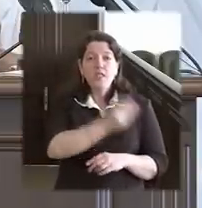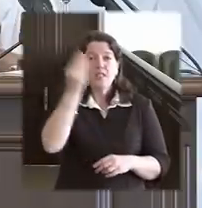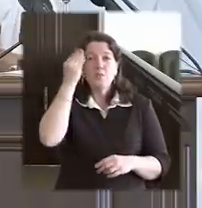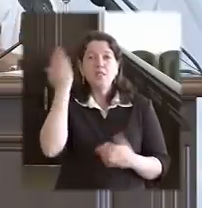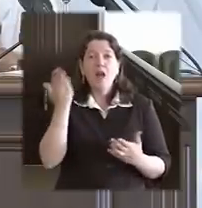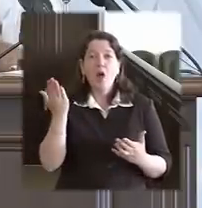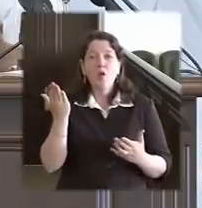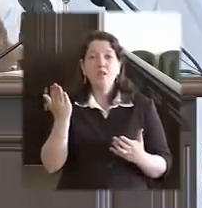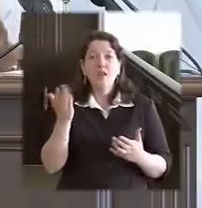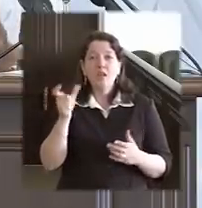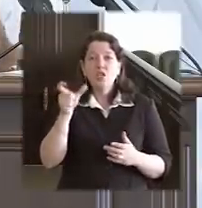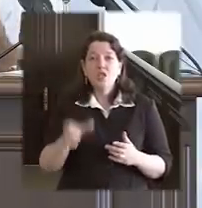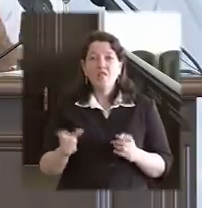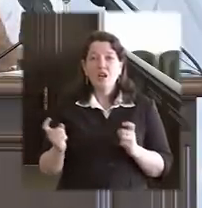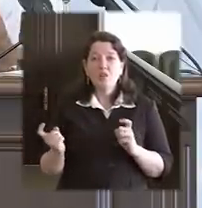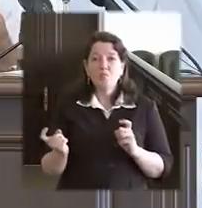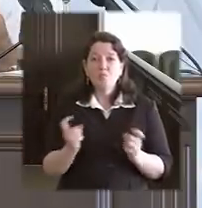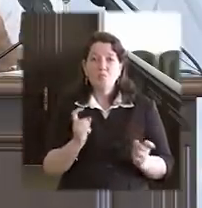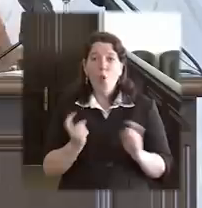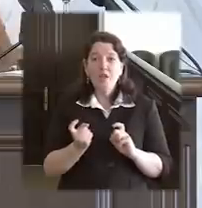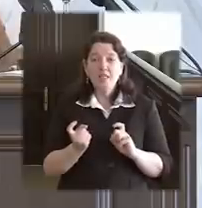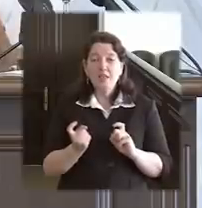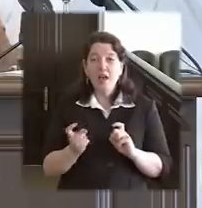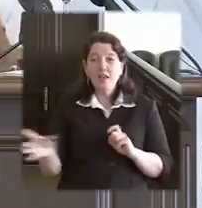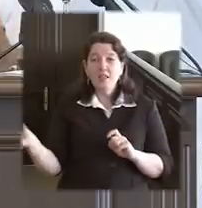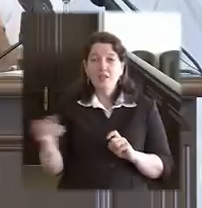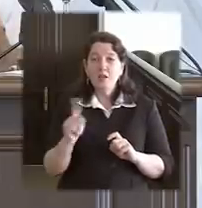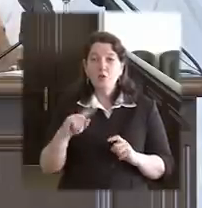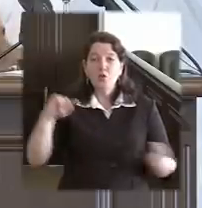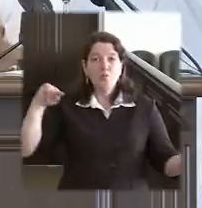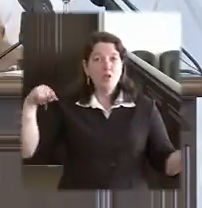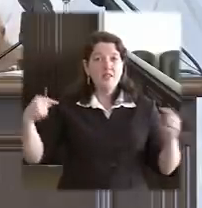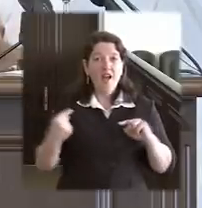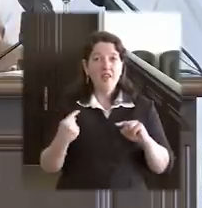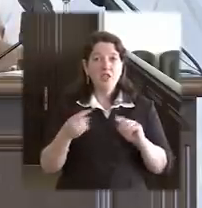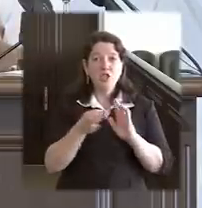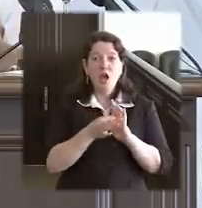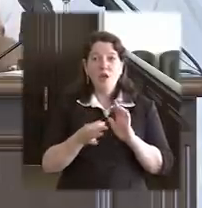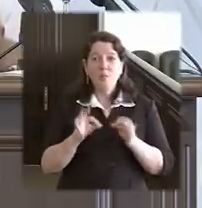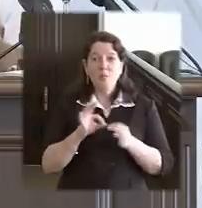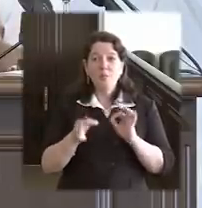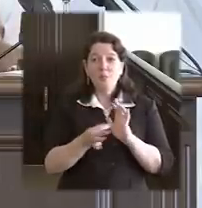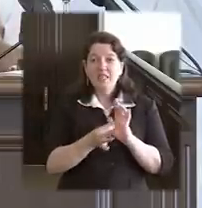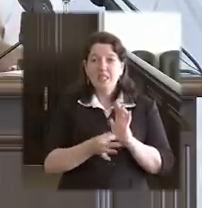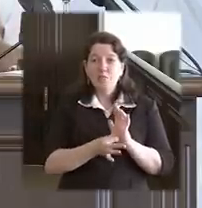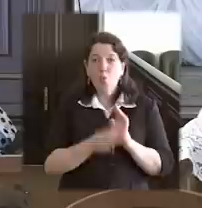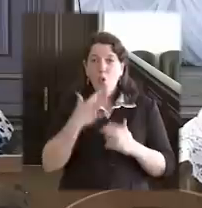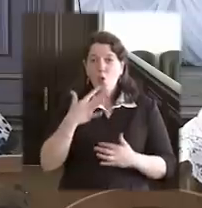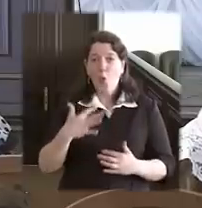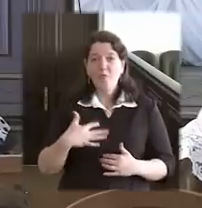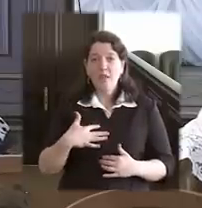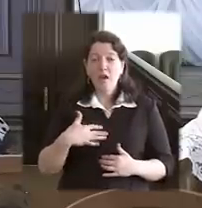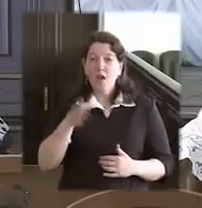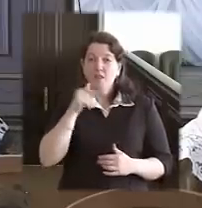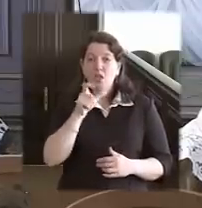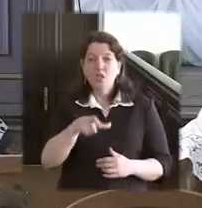Каким усилием? Вот борьбой со всем тем, что противоречит принципу любви.